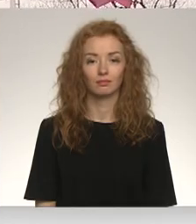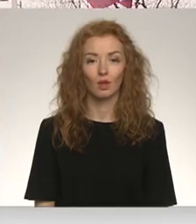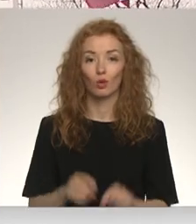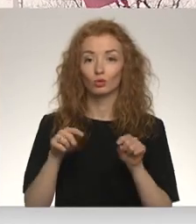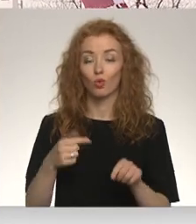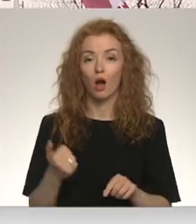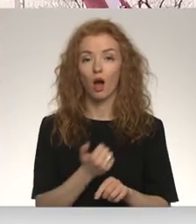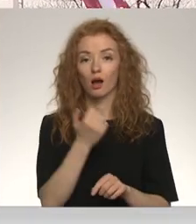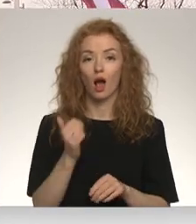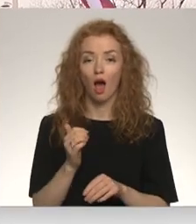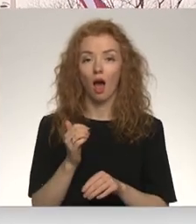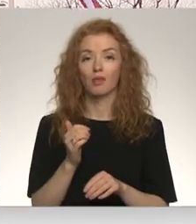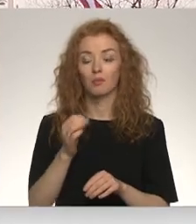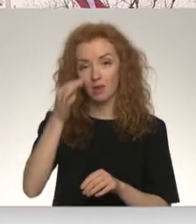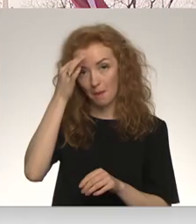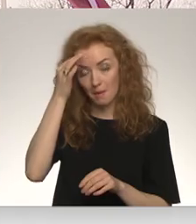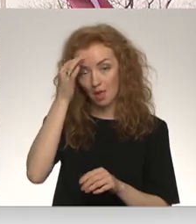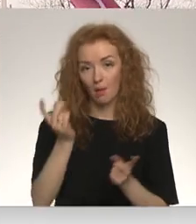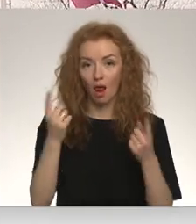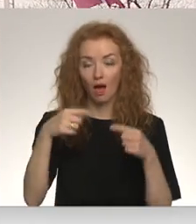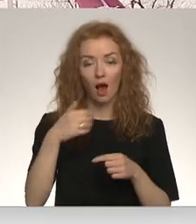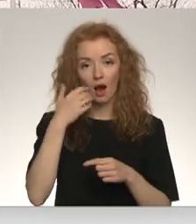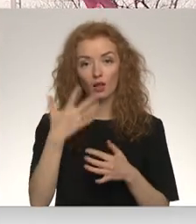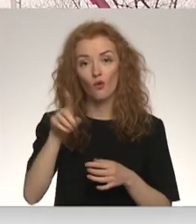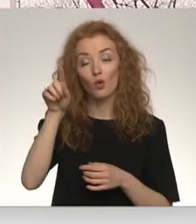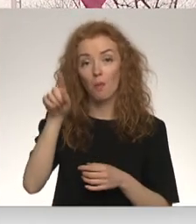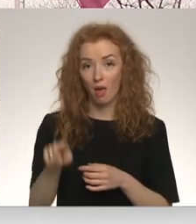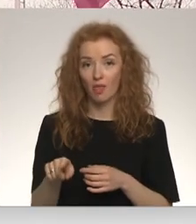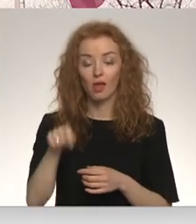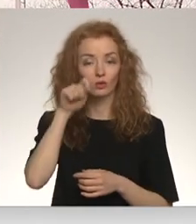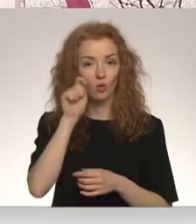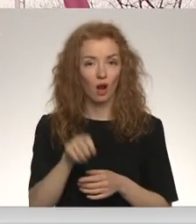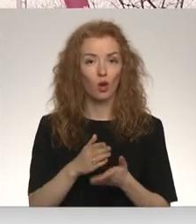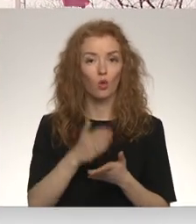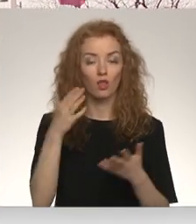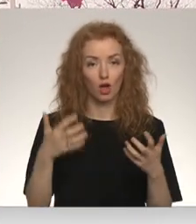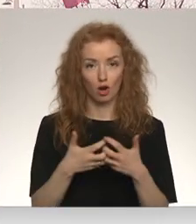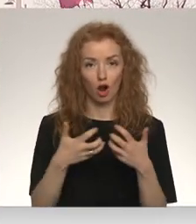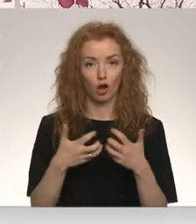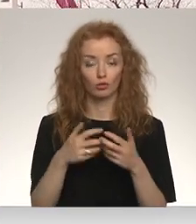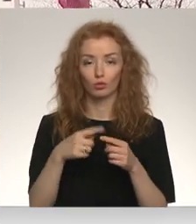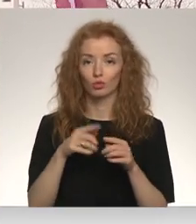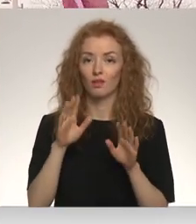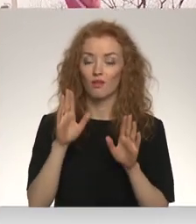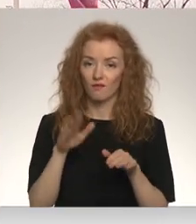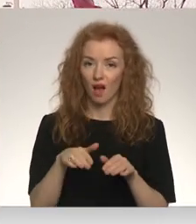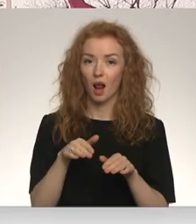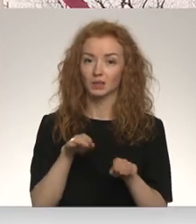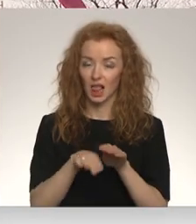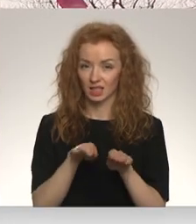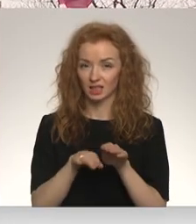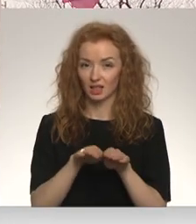Šogad deportācijas pieminam laikā, kad jau vairāk nekā mēnesi Ukrainā notiek karš un varam vilkt zināmas